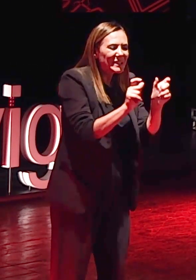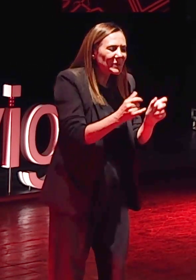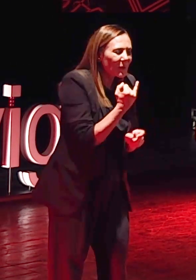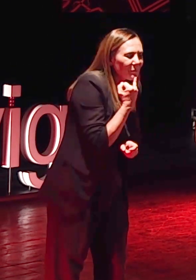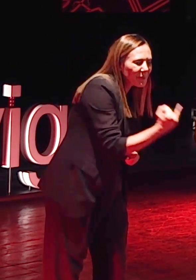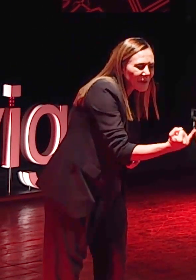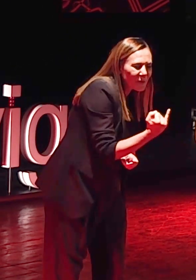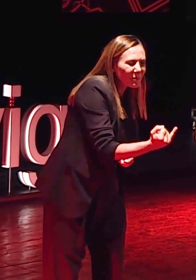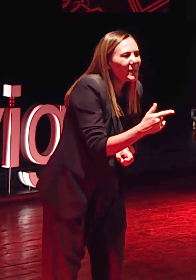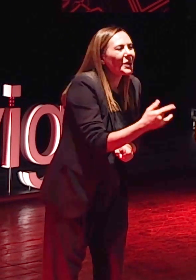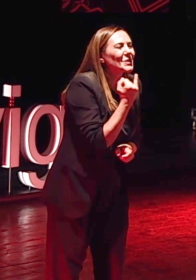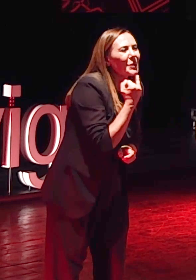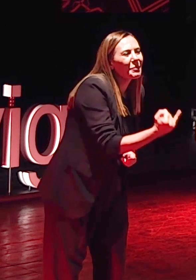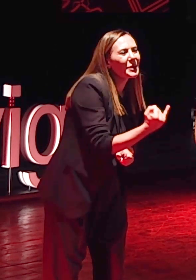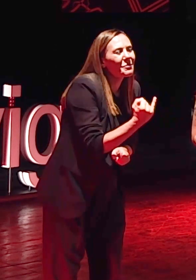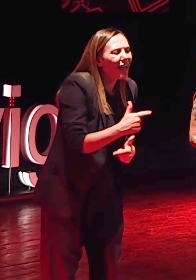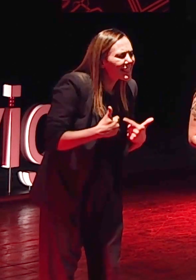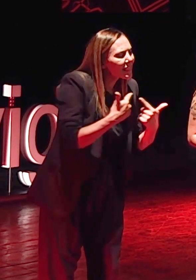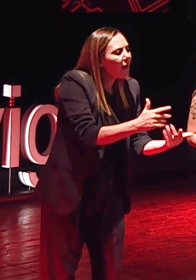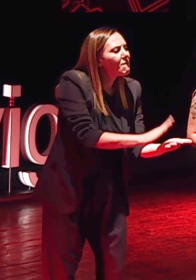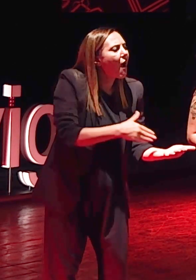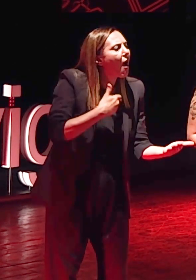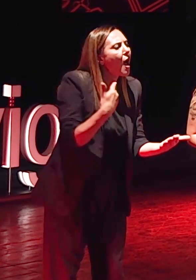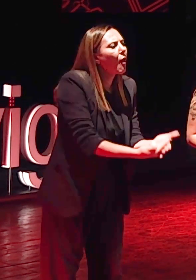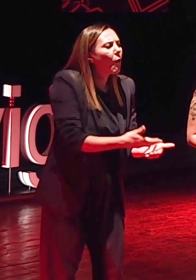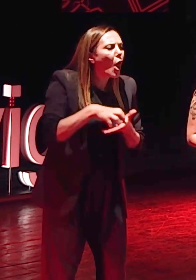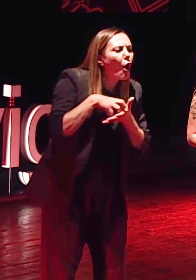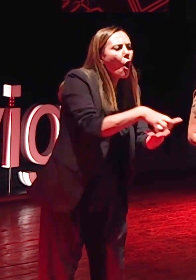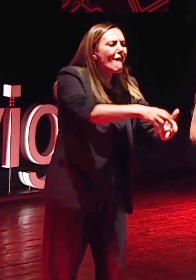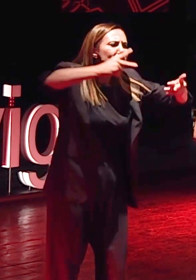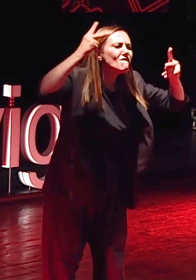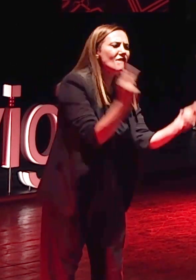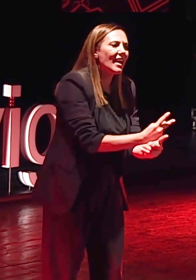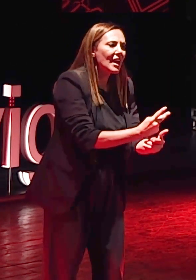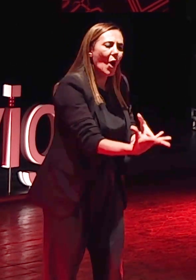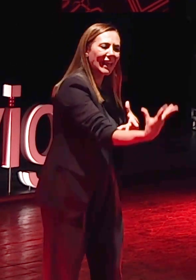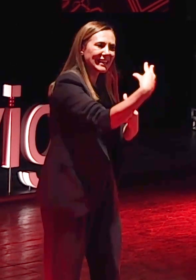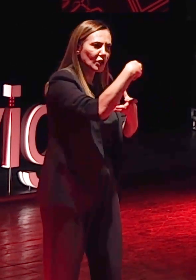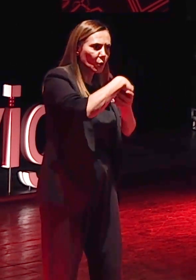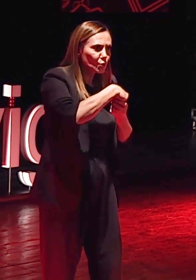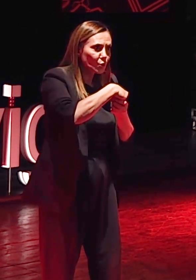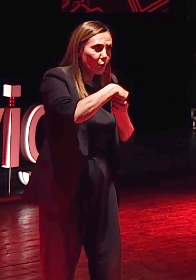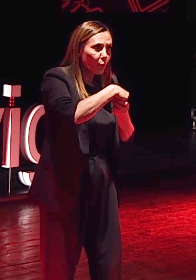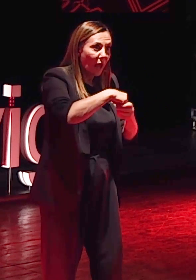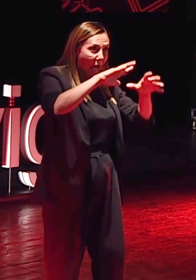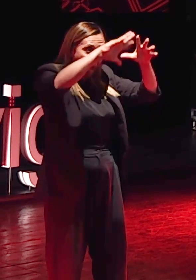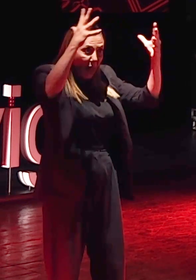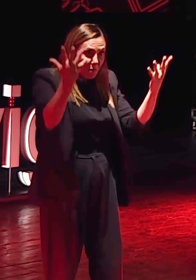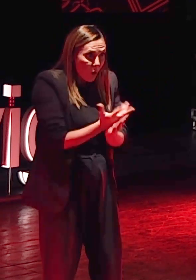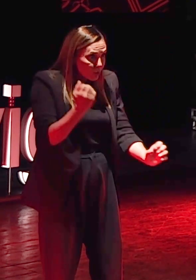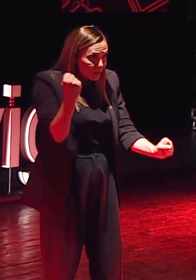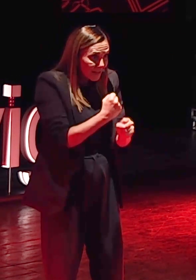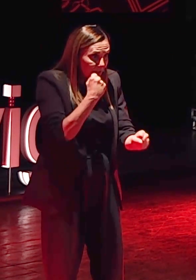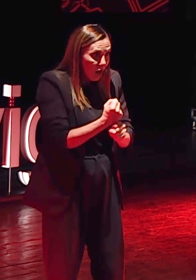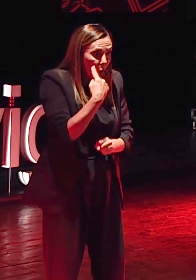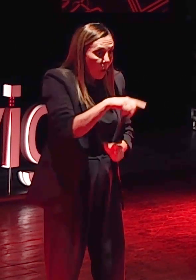sono piccole persone dare un valore e un contributo reale l'inclusione al mondo del lavoro per persone con